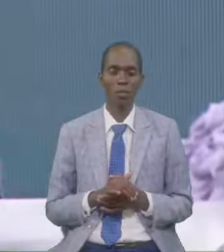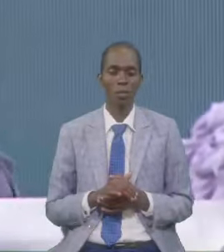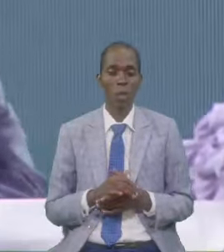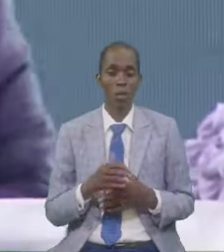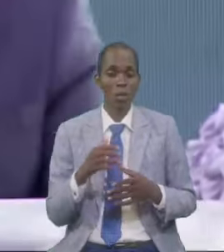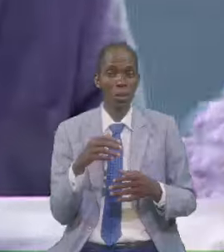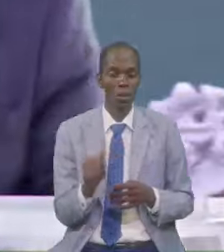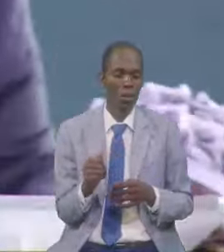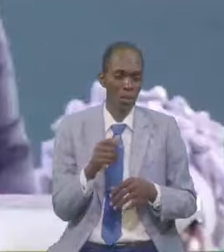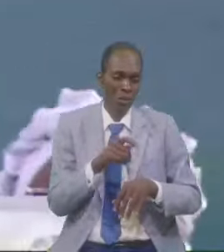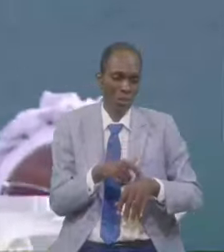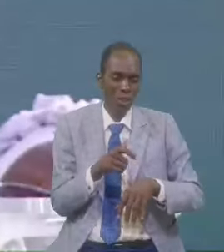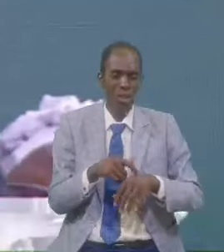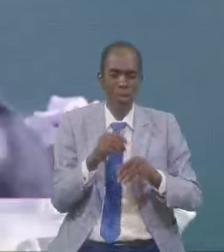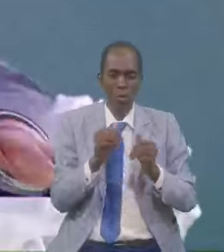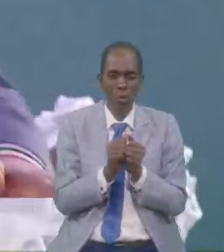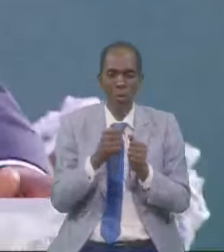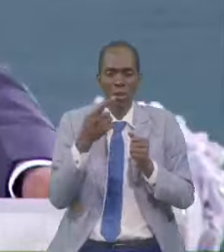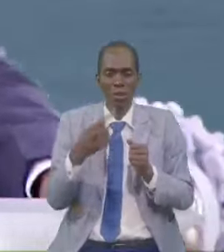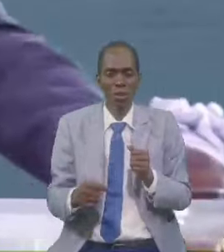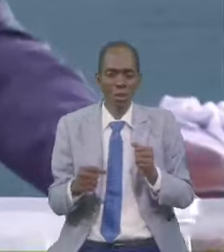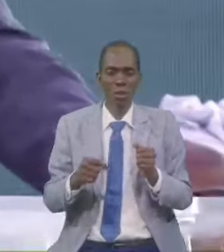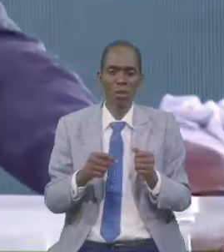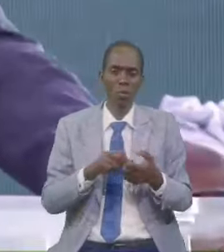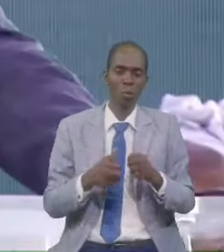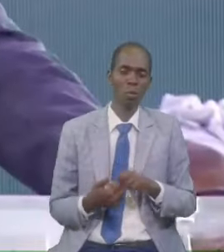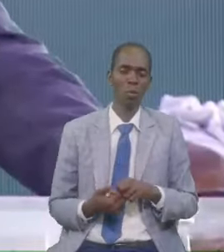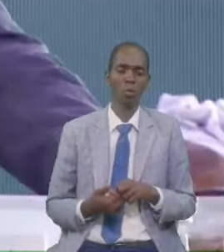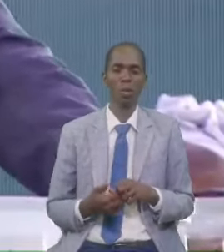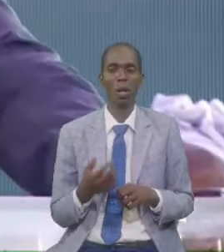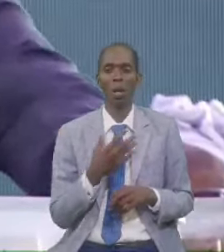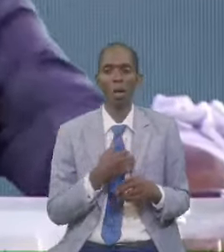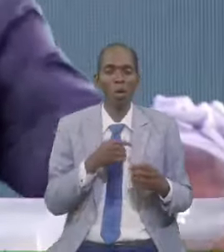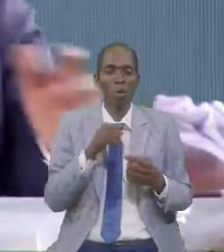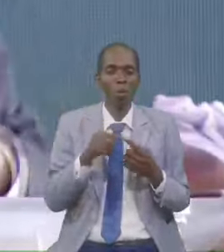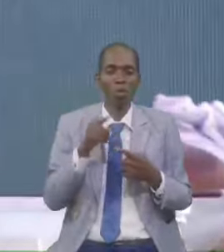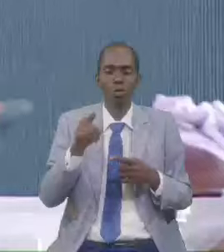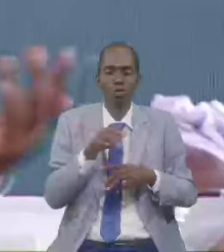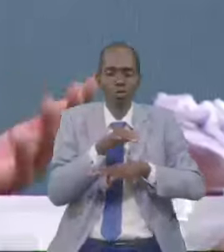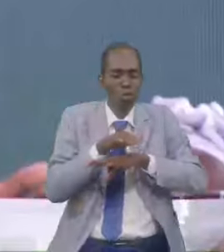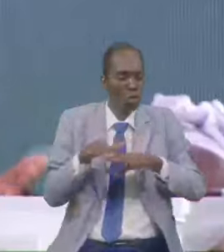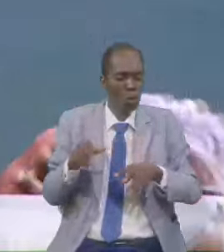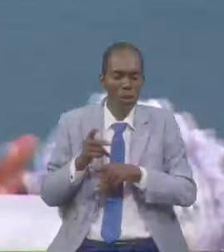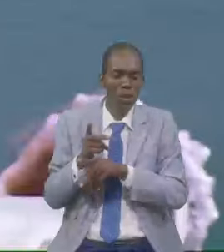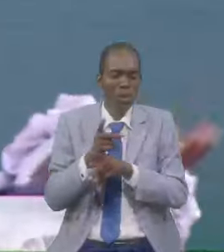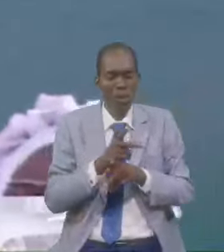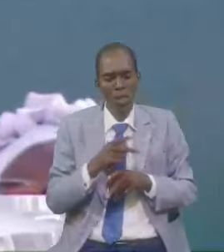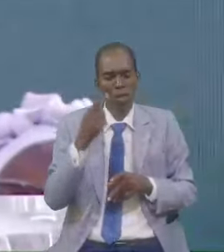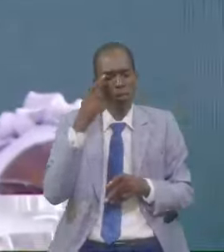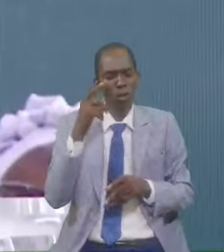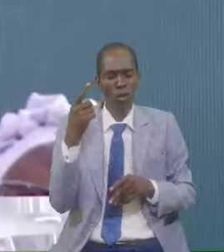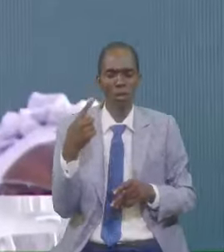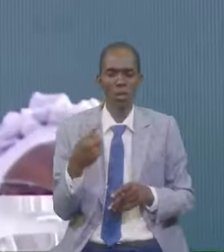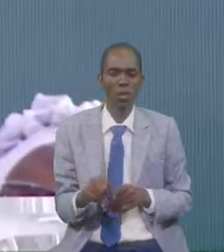చాలును. మీ సమయంలో ఏ ముళ్ళు ఉన్నా సరే. And when you don't care for the sons, మీరు ముళ్ళు కోసం జాగ్రత్త పడకపోతే, in fact become used to